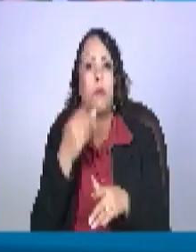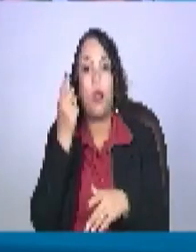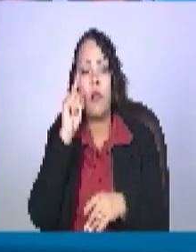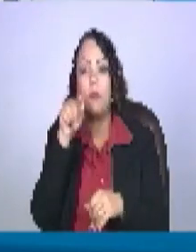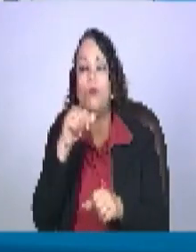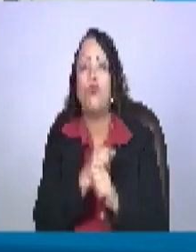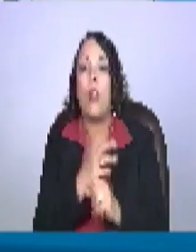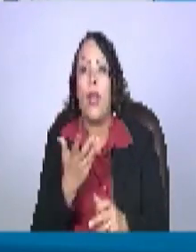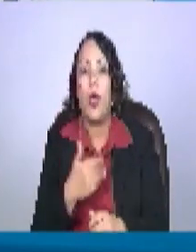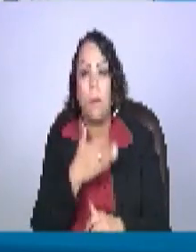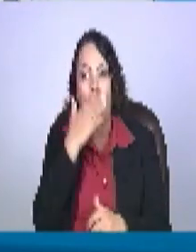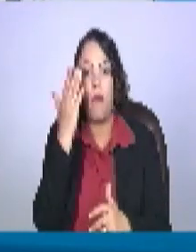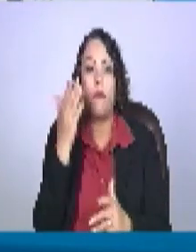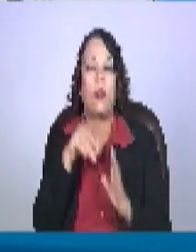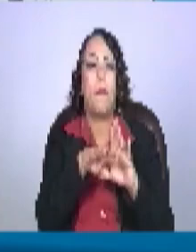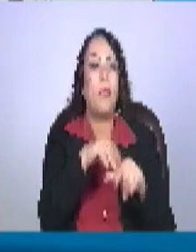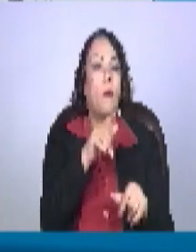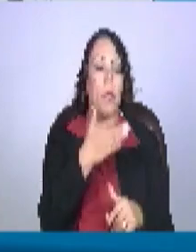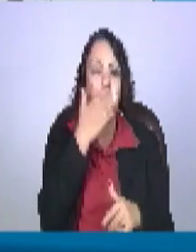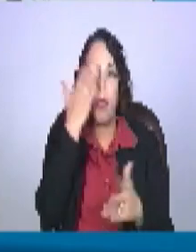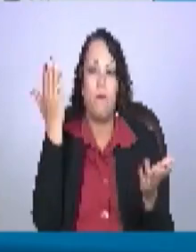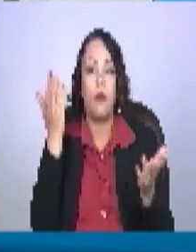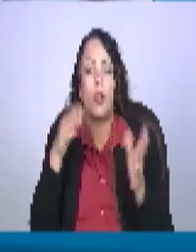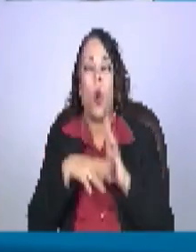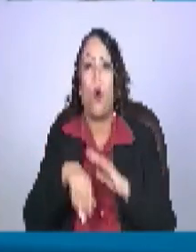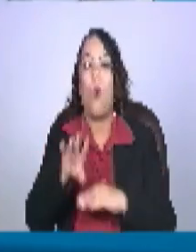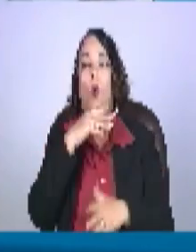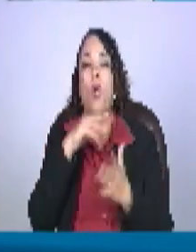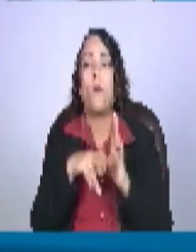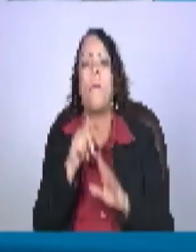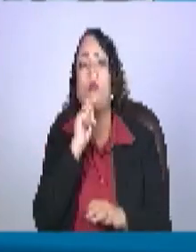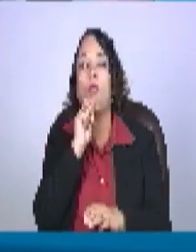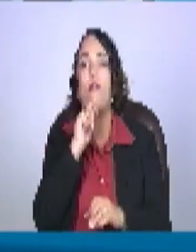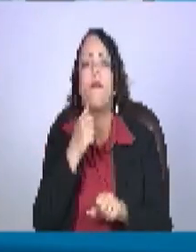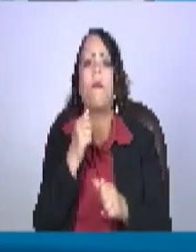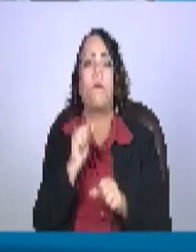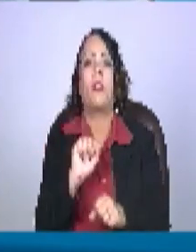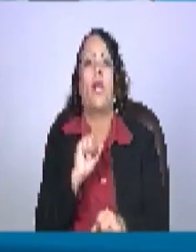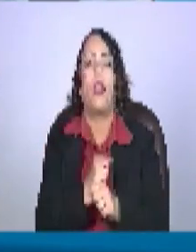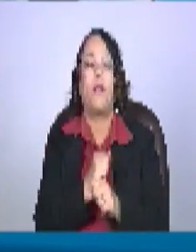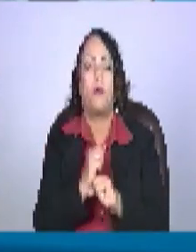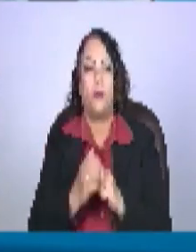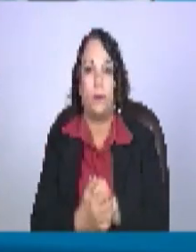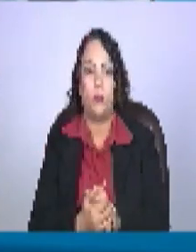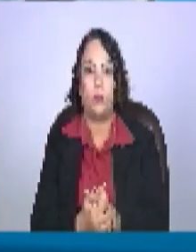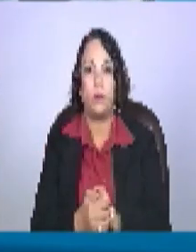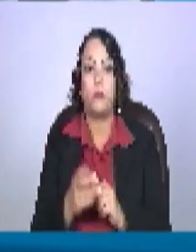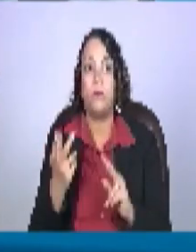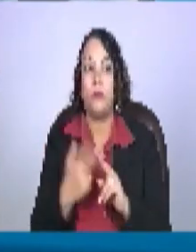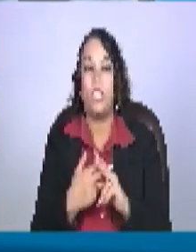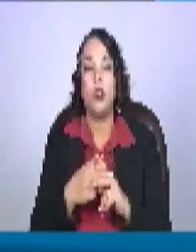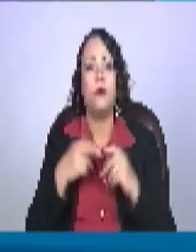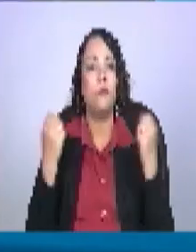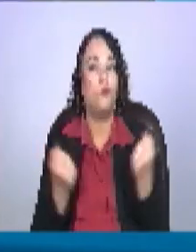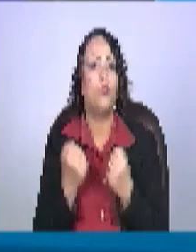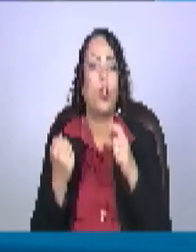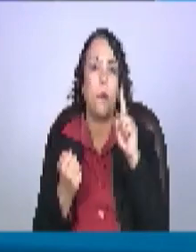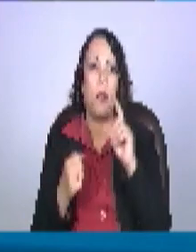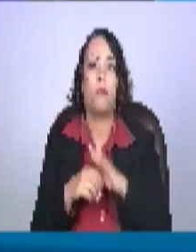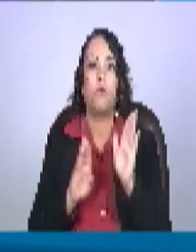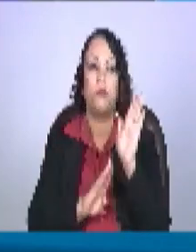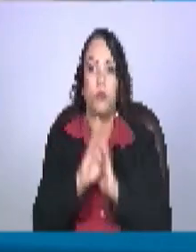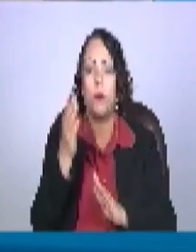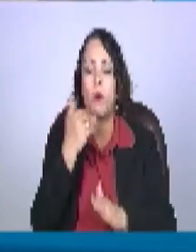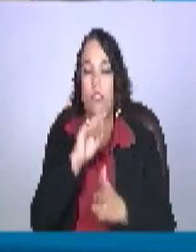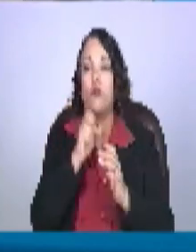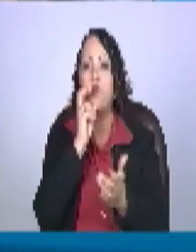بيشتغل ايه ولا ده بيعمل ايه ده كل ده بيضعف العمل الناس مش مدربه الناس مش كف ما